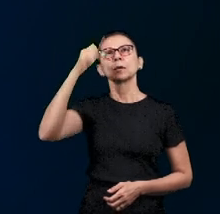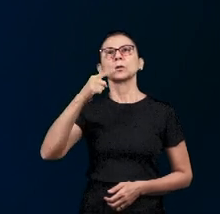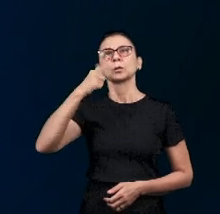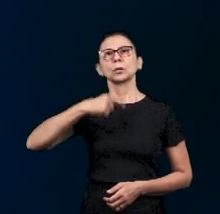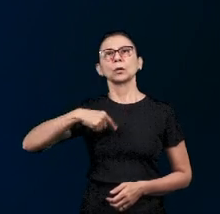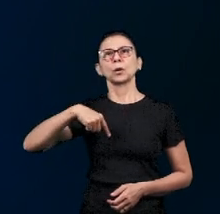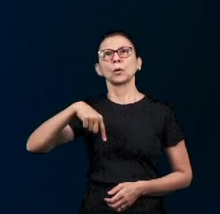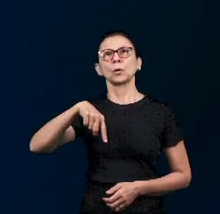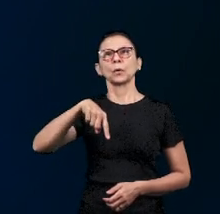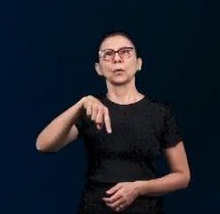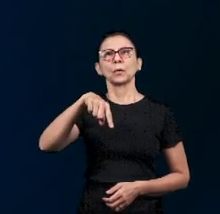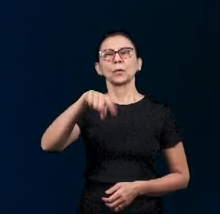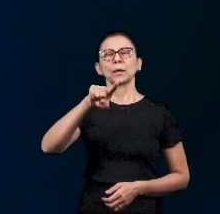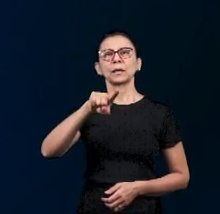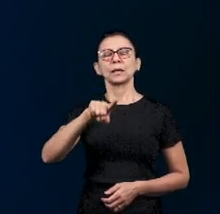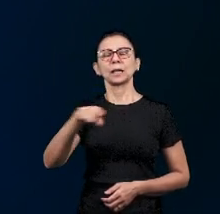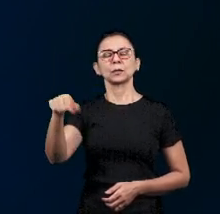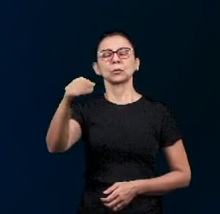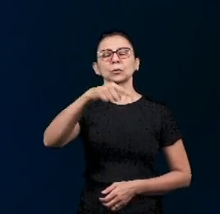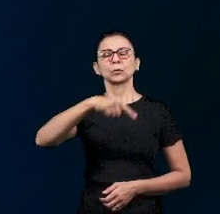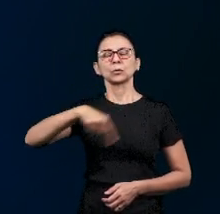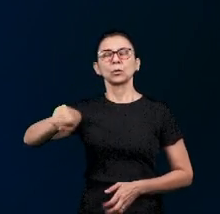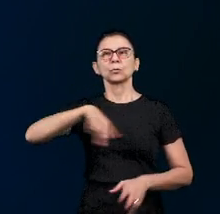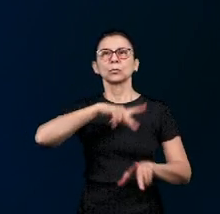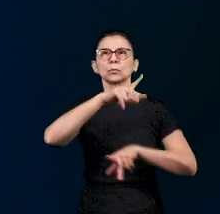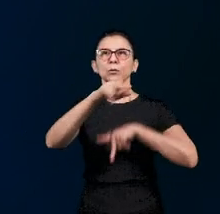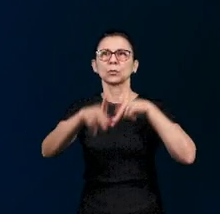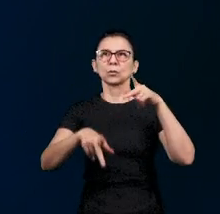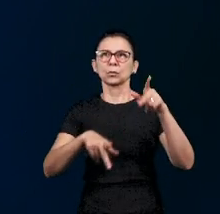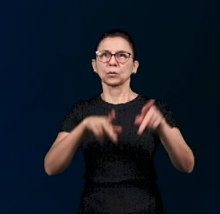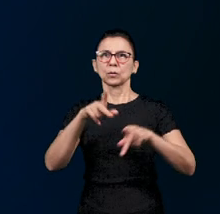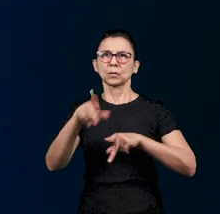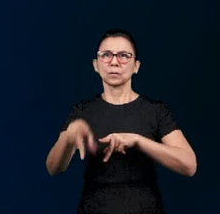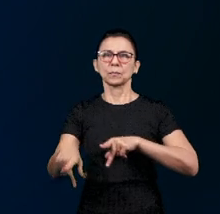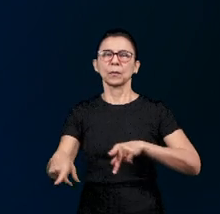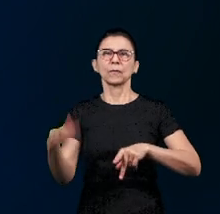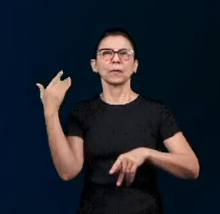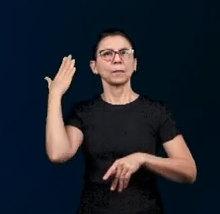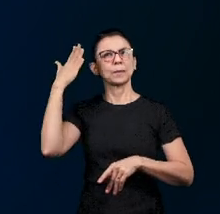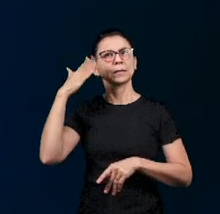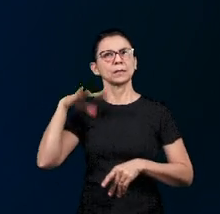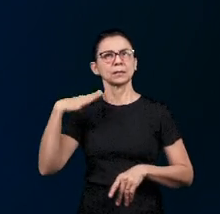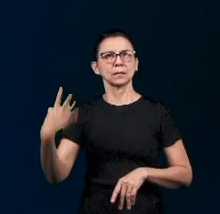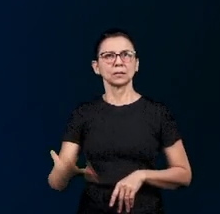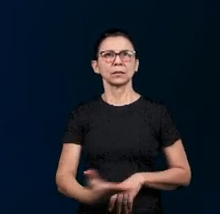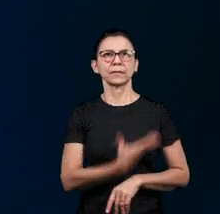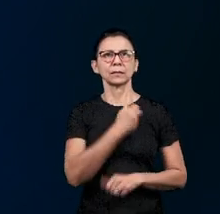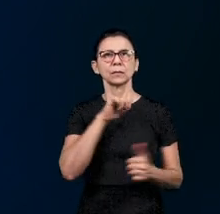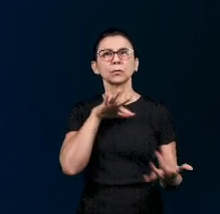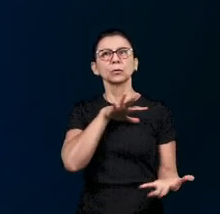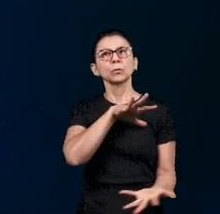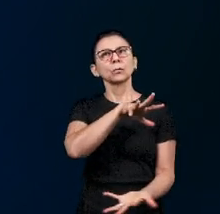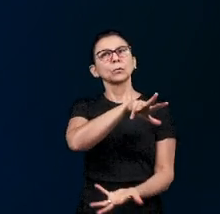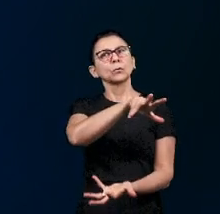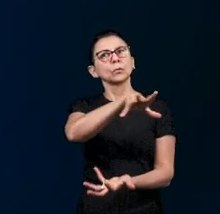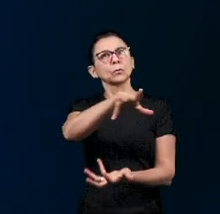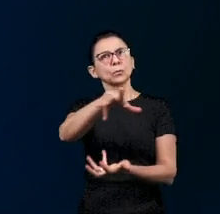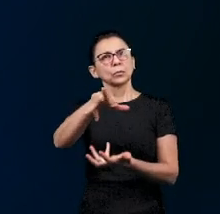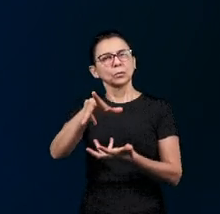ai mis par des lumières des nations afin que le salut soit annoncé aux confins de la terre. »